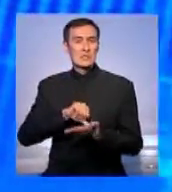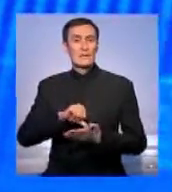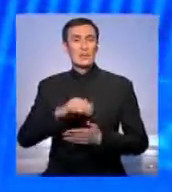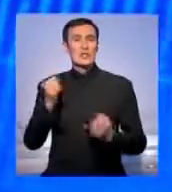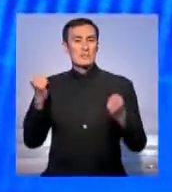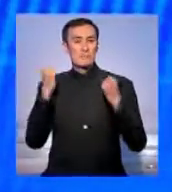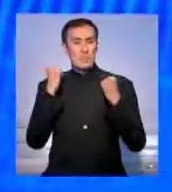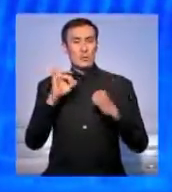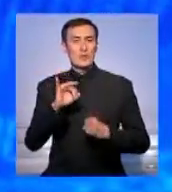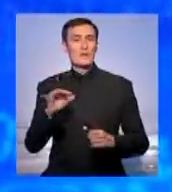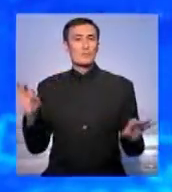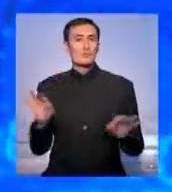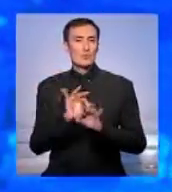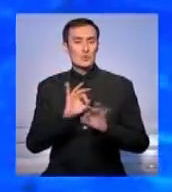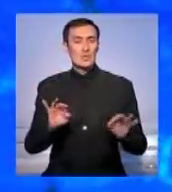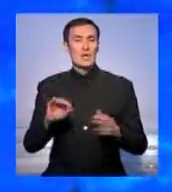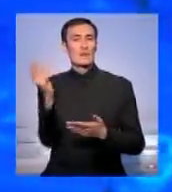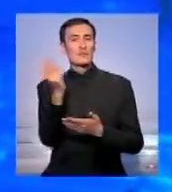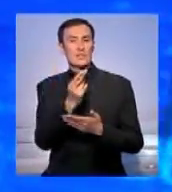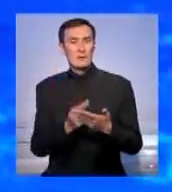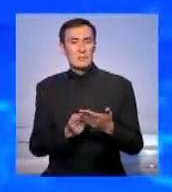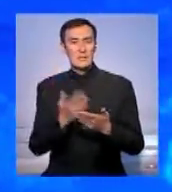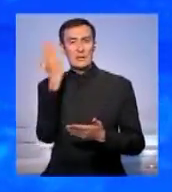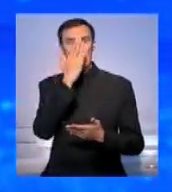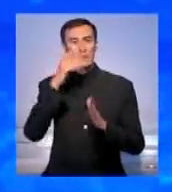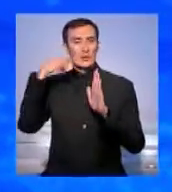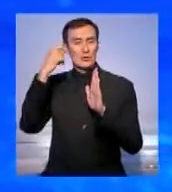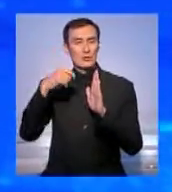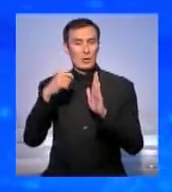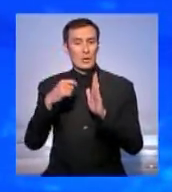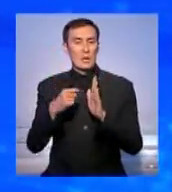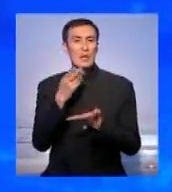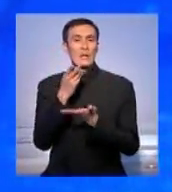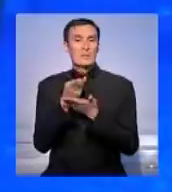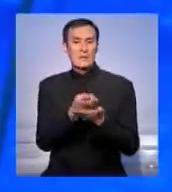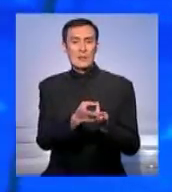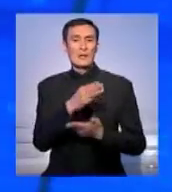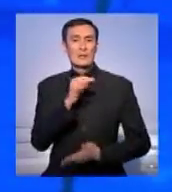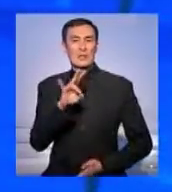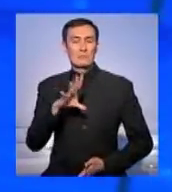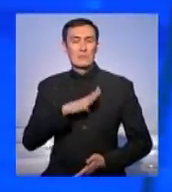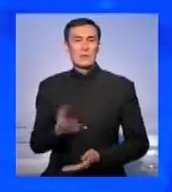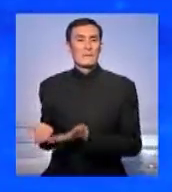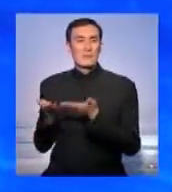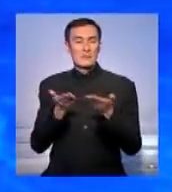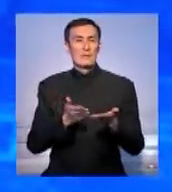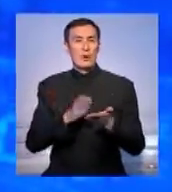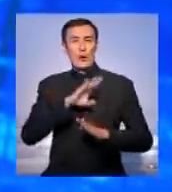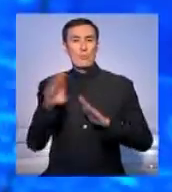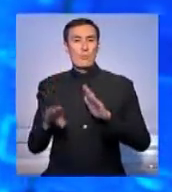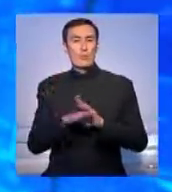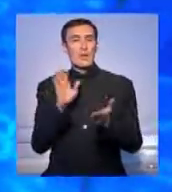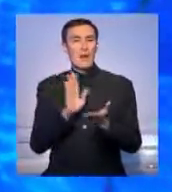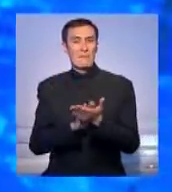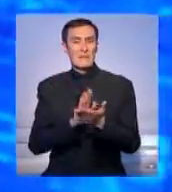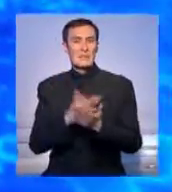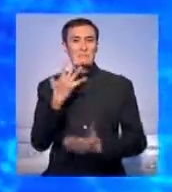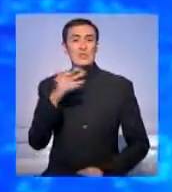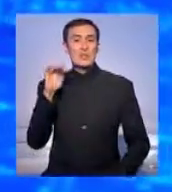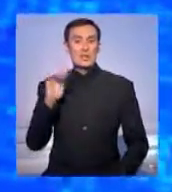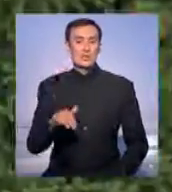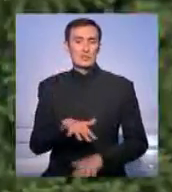профессиональном спорте, но и в музыке, живописи и кино. Тело Дениса Тена вынесли под овации 5000-ной толпы.